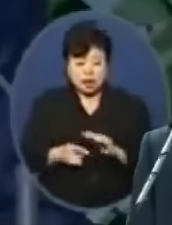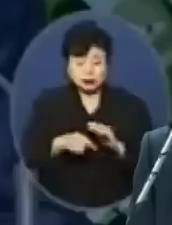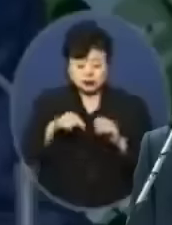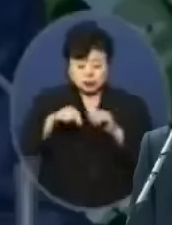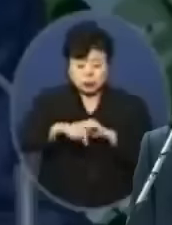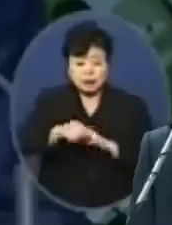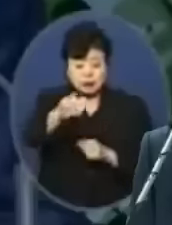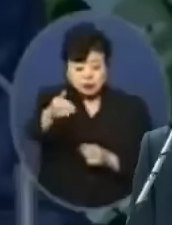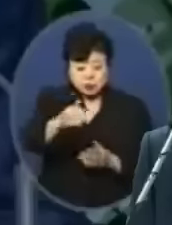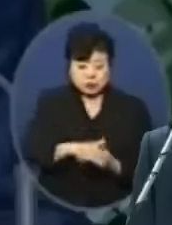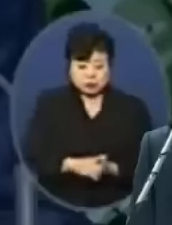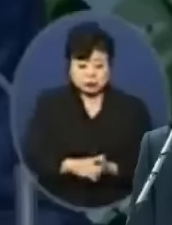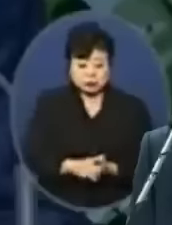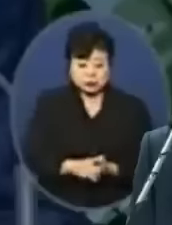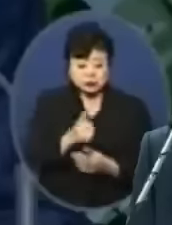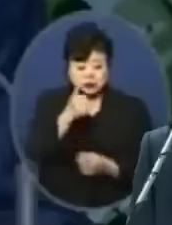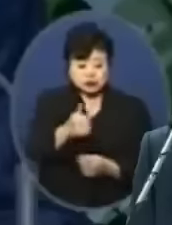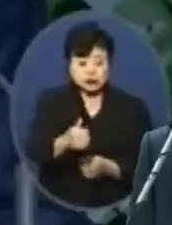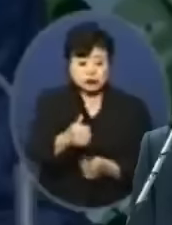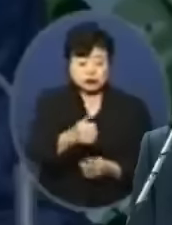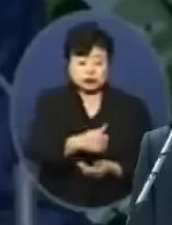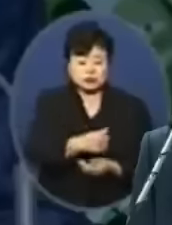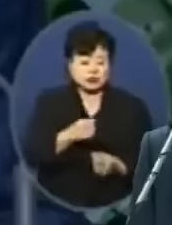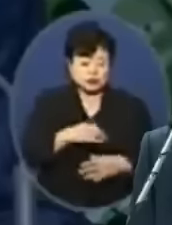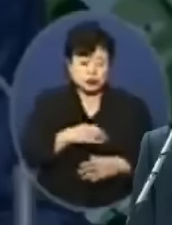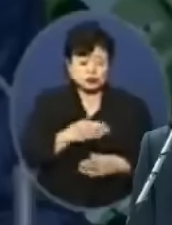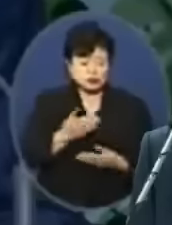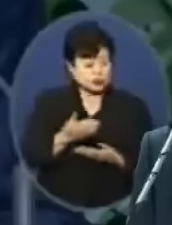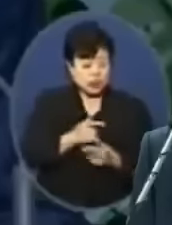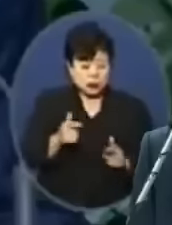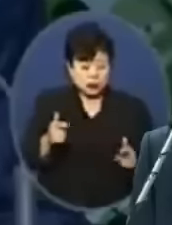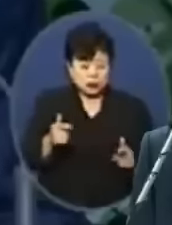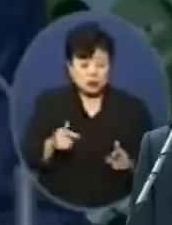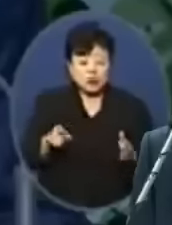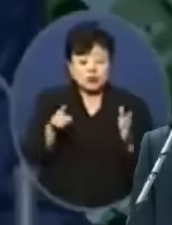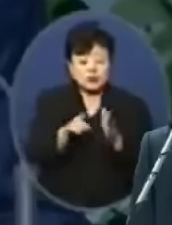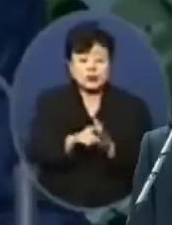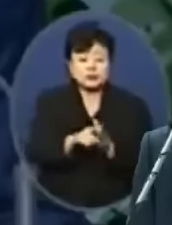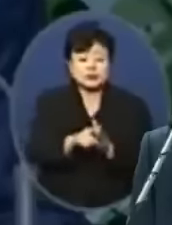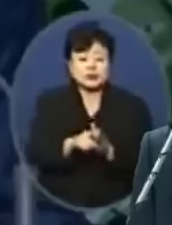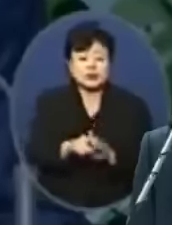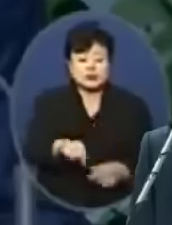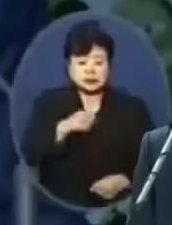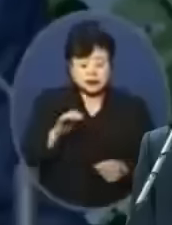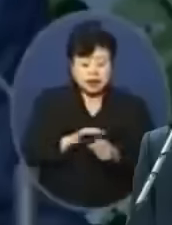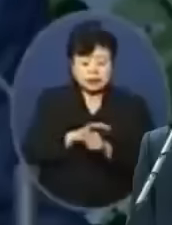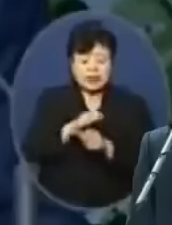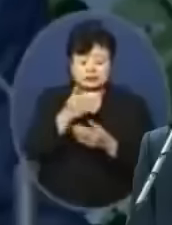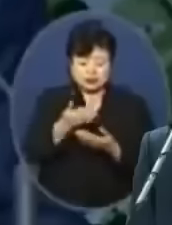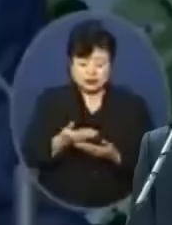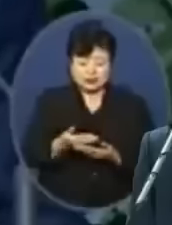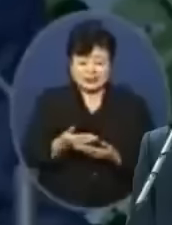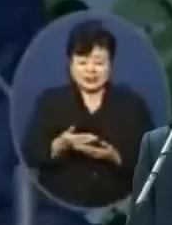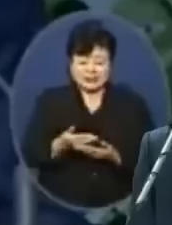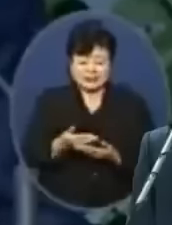죽이고 멸망시키는 것입니다. 주님은 우리에게 두려움을 준 것이 아니라 믿음과 의와 사랑을 주신